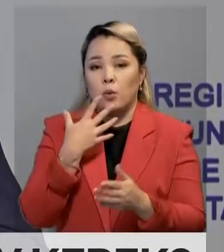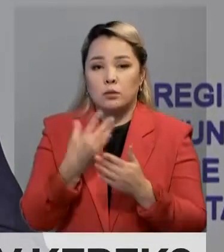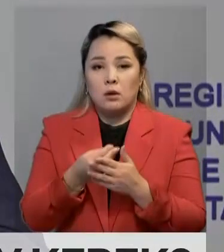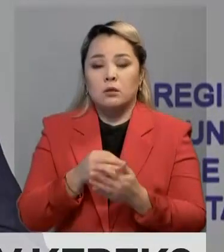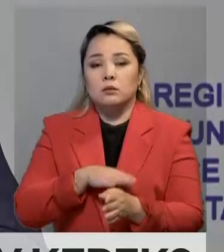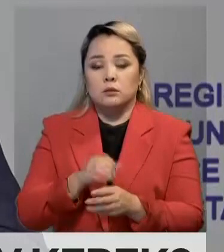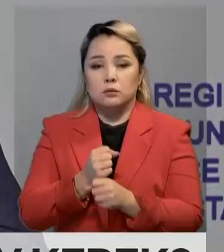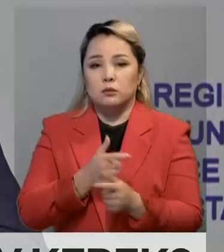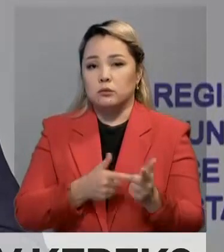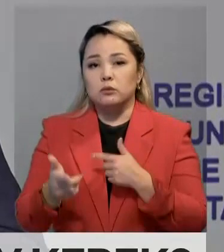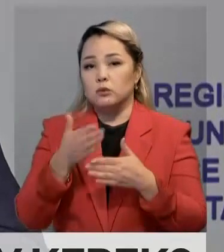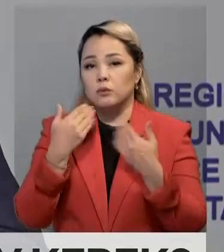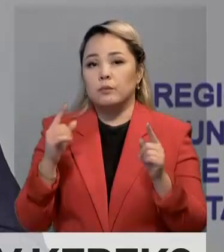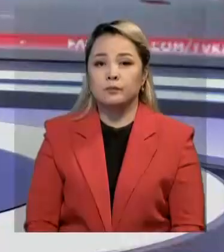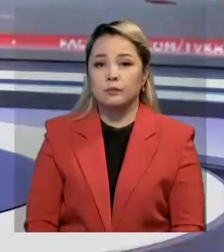деңгейінде атқарылмайды.